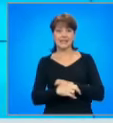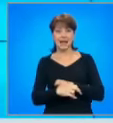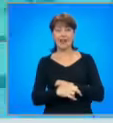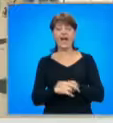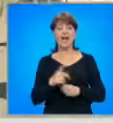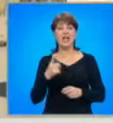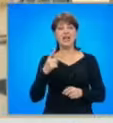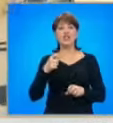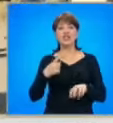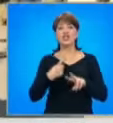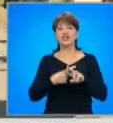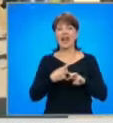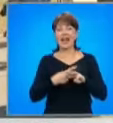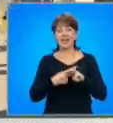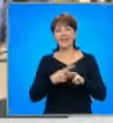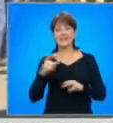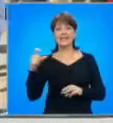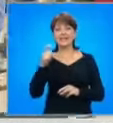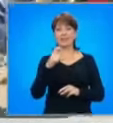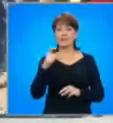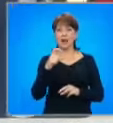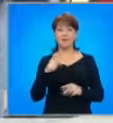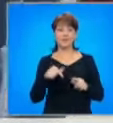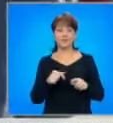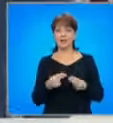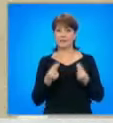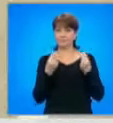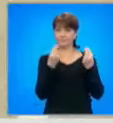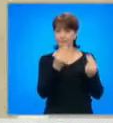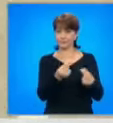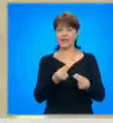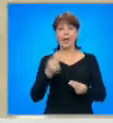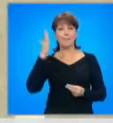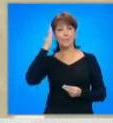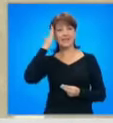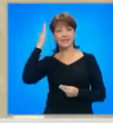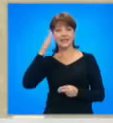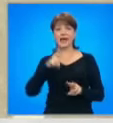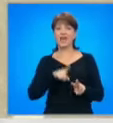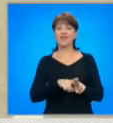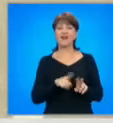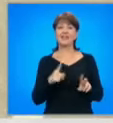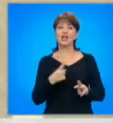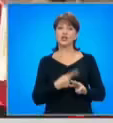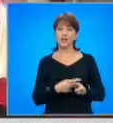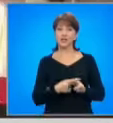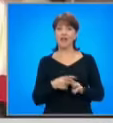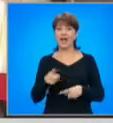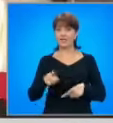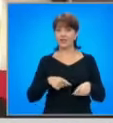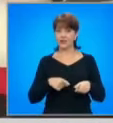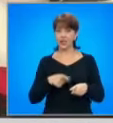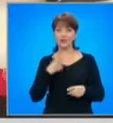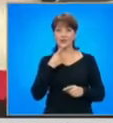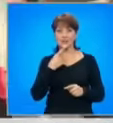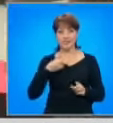Симитли. Разрешението за ползване на участъка връчи днес министърът на регионалното развитие и благоустройството Иван Шишков. Движението в